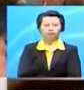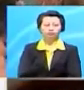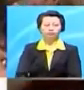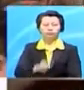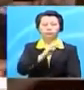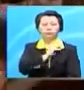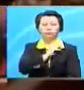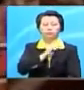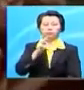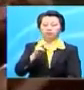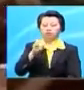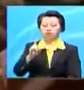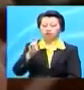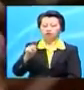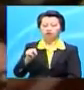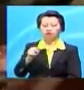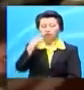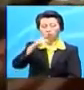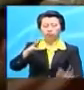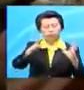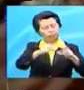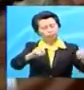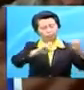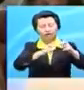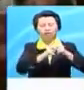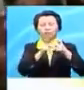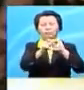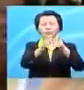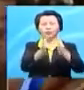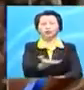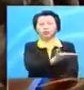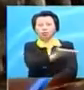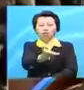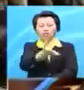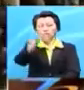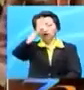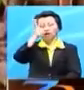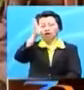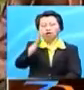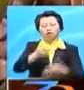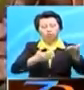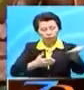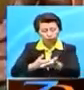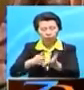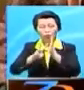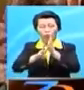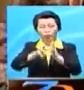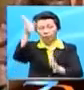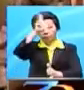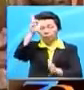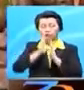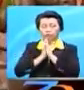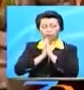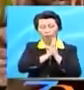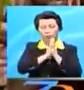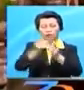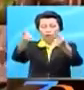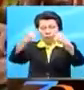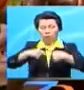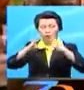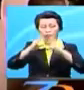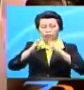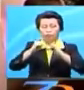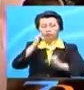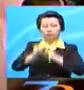Menurut Menteri Dalam Negeri itu, bagi merungkai masalah pelarian Rohingya, kerajaan akan menjemput wakil kerajaan Myanmar menghadiri